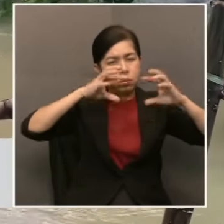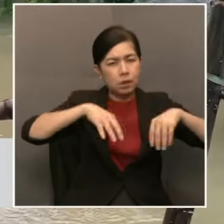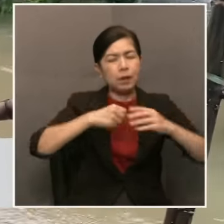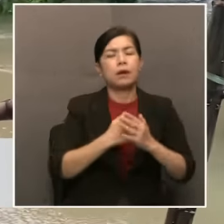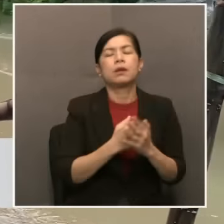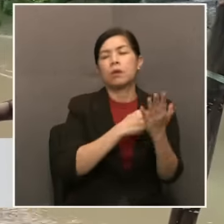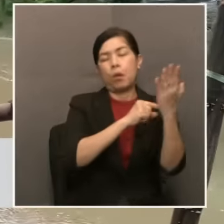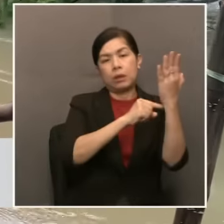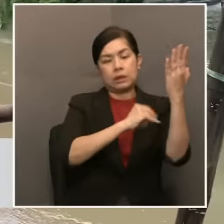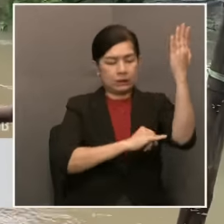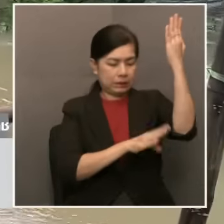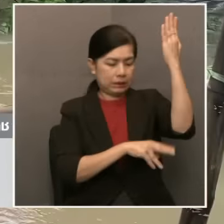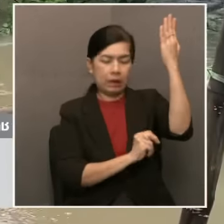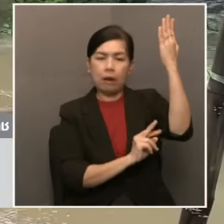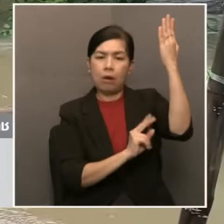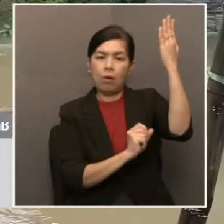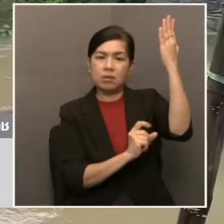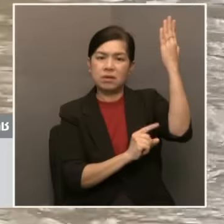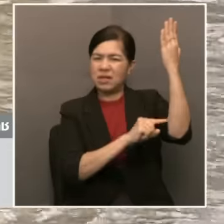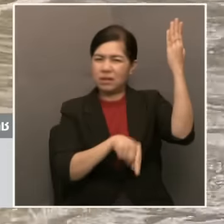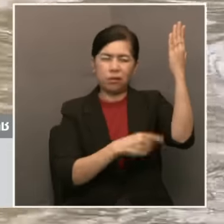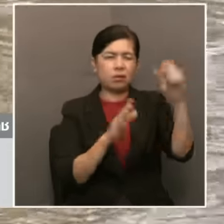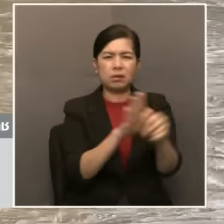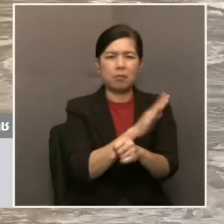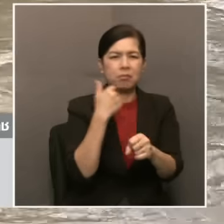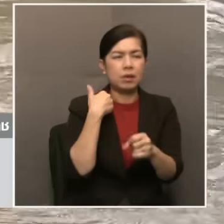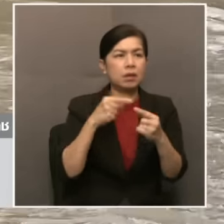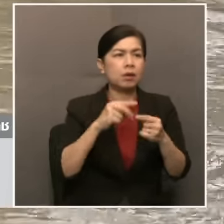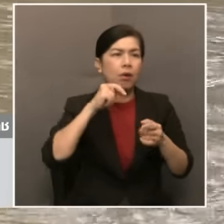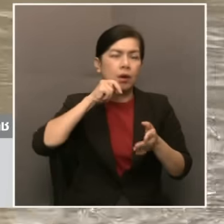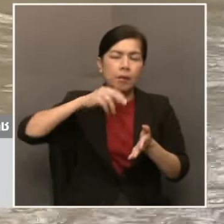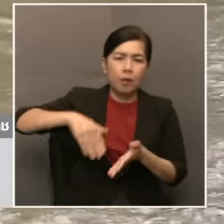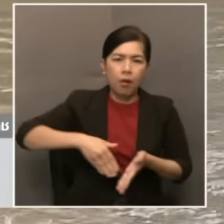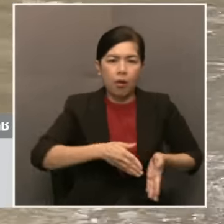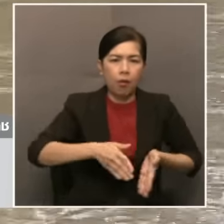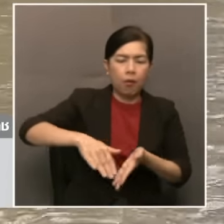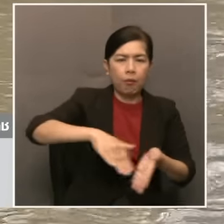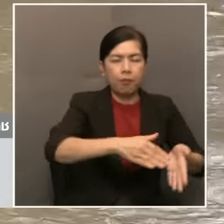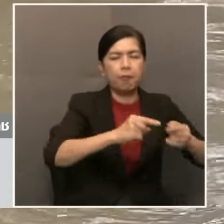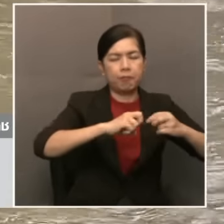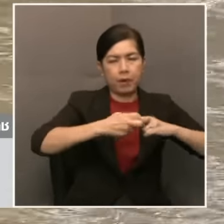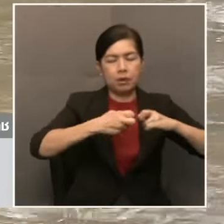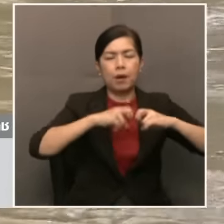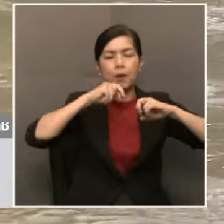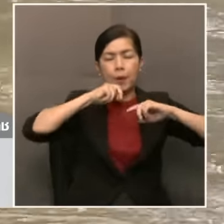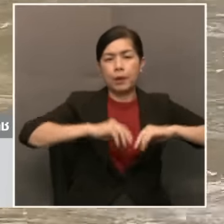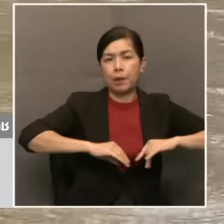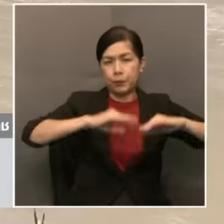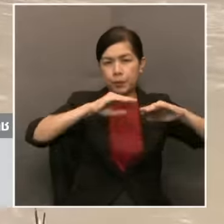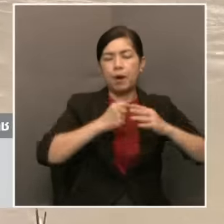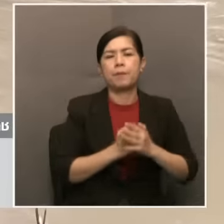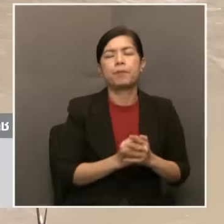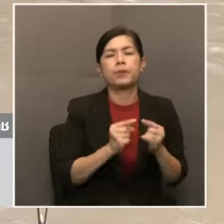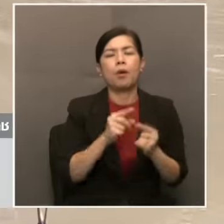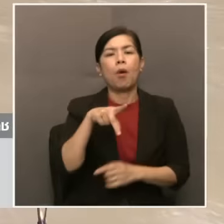จังหวัดพื้นที่ราบลุ่มต่ำสองฝั่งริมตลิ่งคลองสายต่างๆก็มีน้ำท่วมขังค่ะปภ.นครศรีธรรมรา